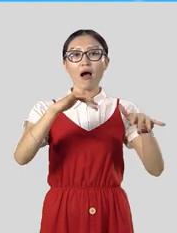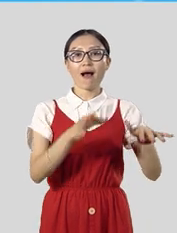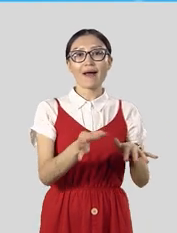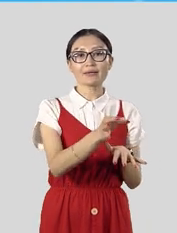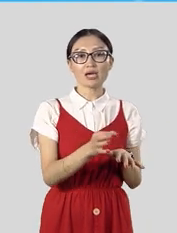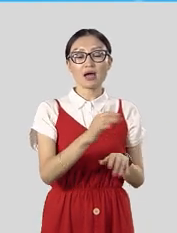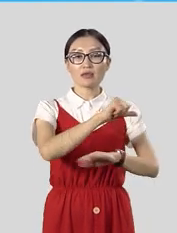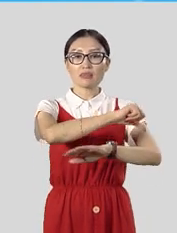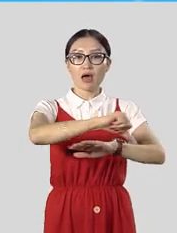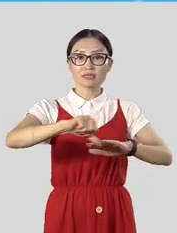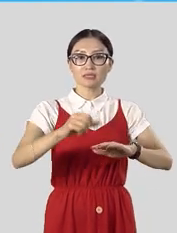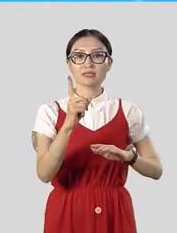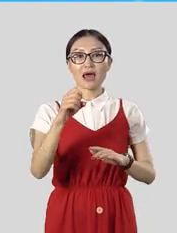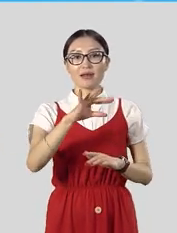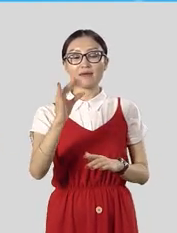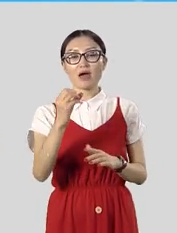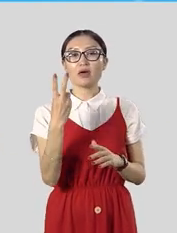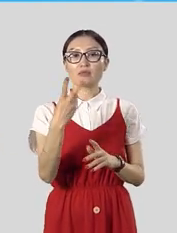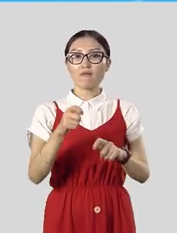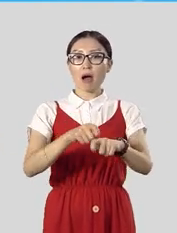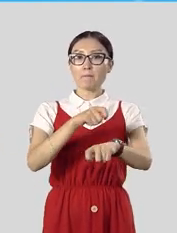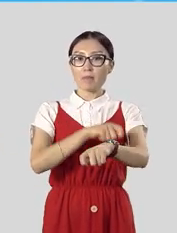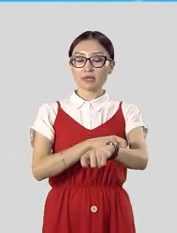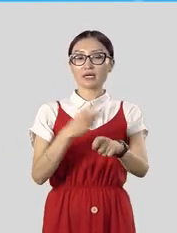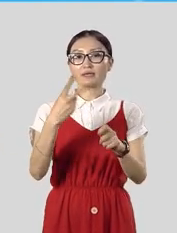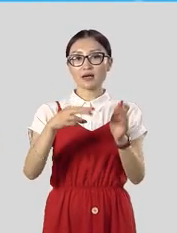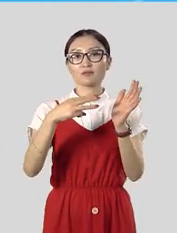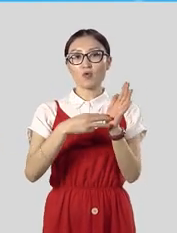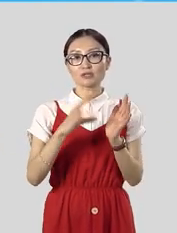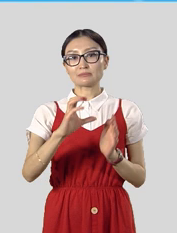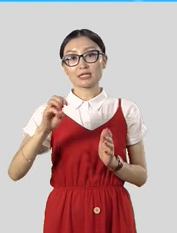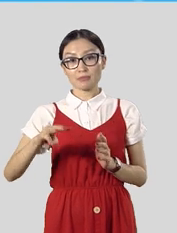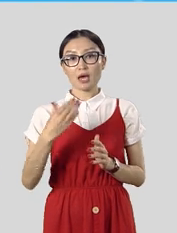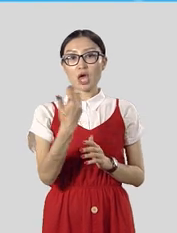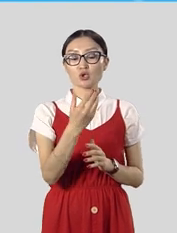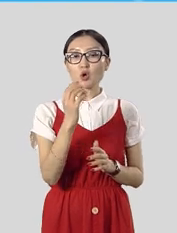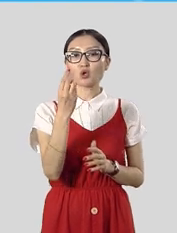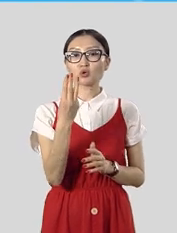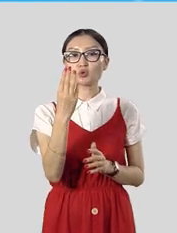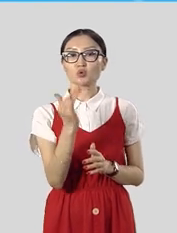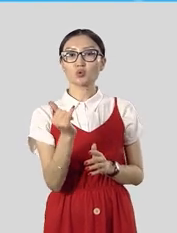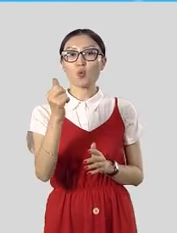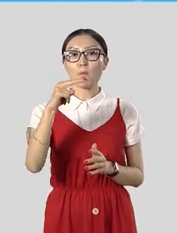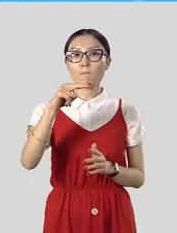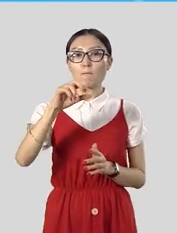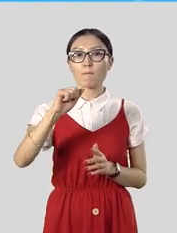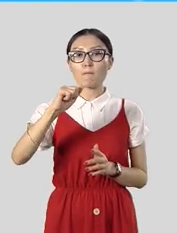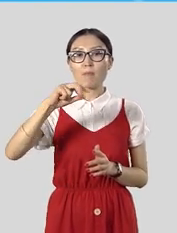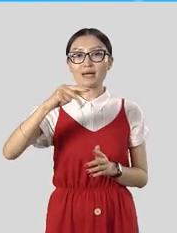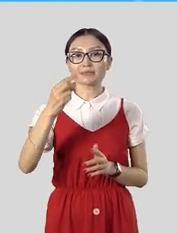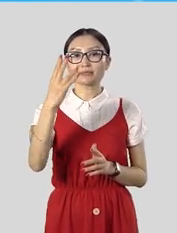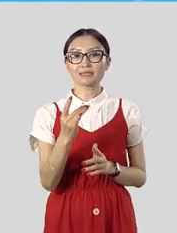Массачусетском заливе, достигал 2 метра 28 сантиметров, а ее щупальца простирались на